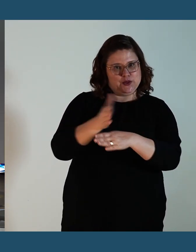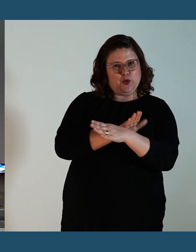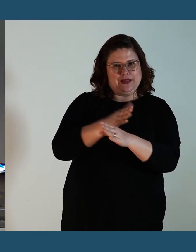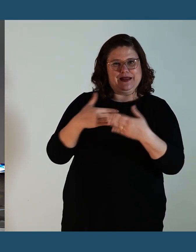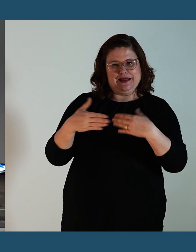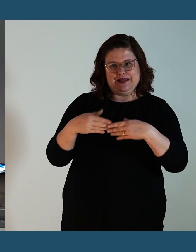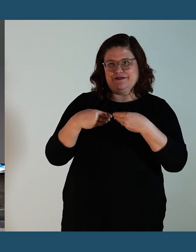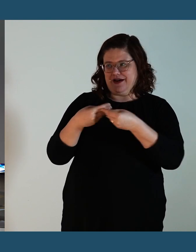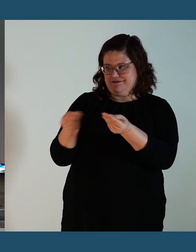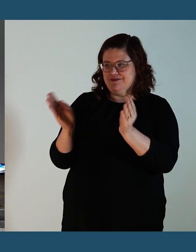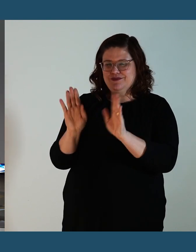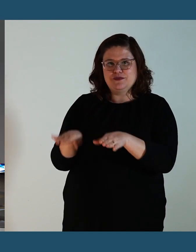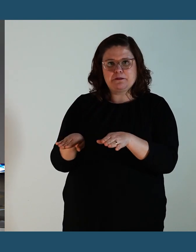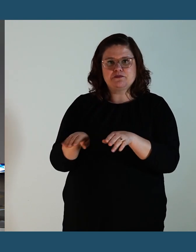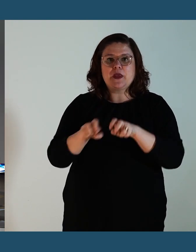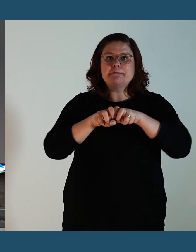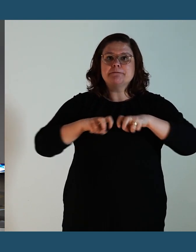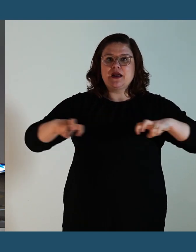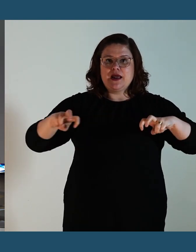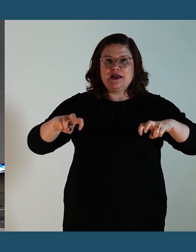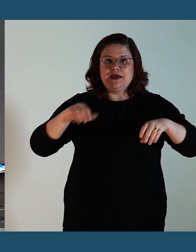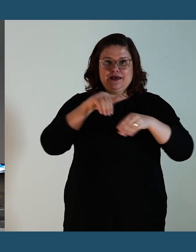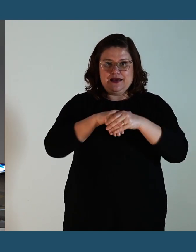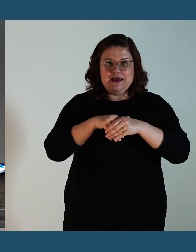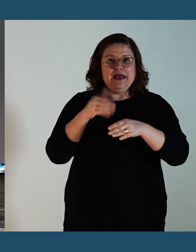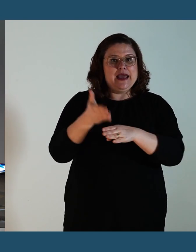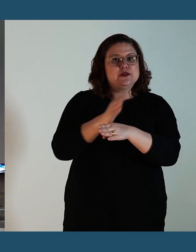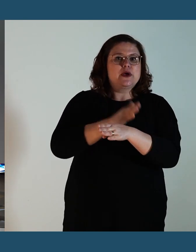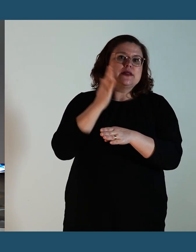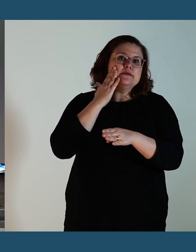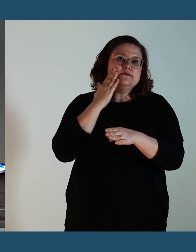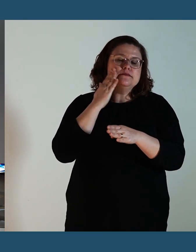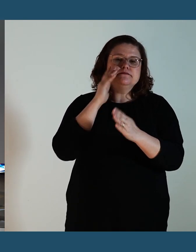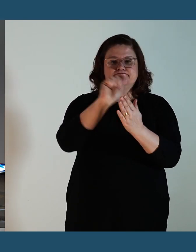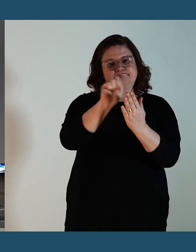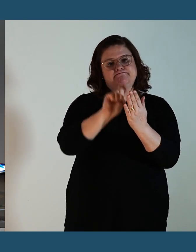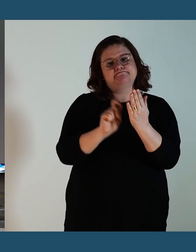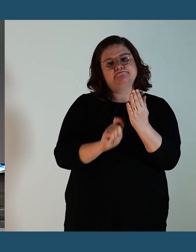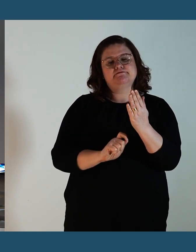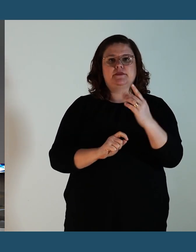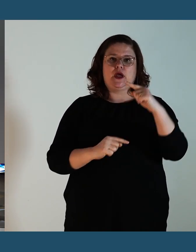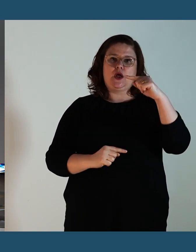ennakkotehtävä, eli annoimme panelisteille etukäteen tehtävän kirjoittaa lyhyt ehdotus